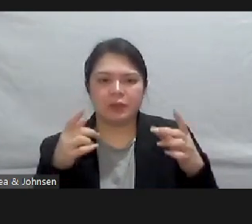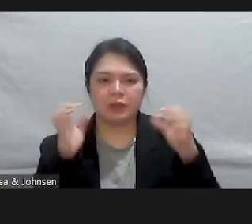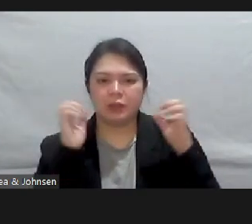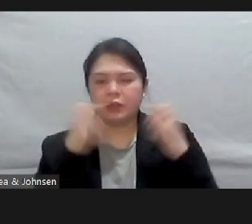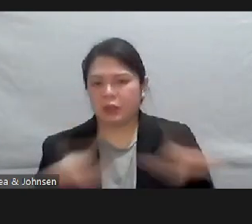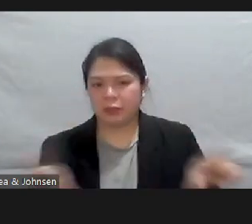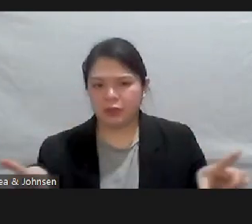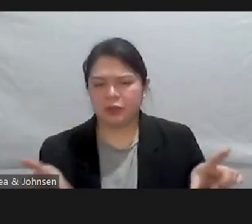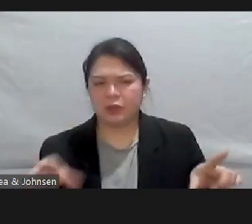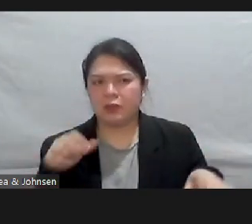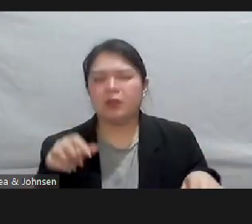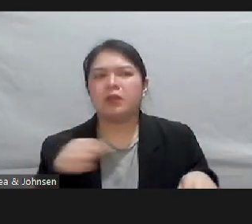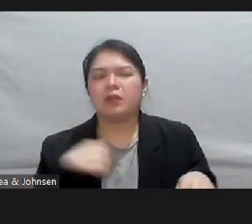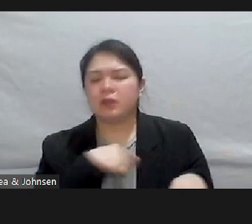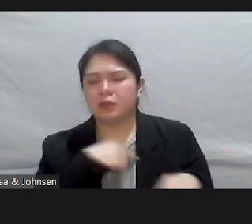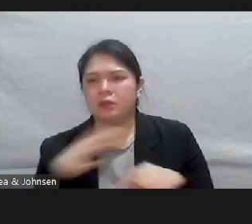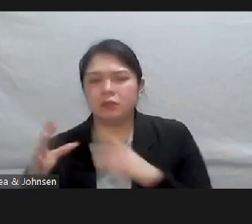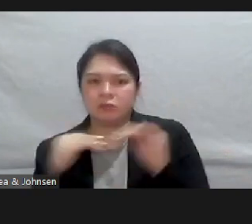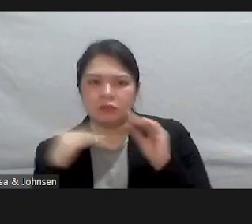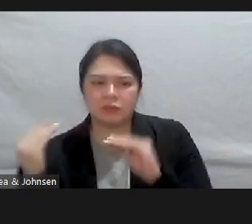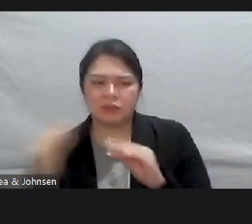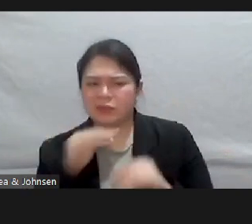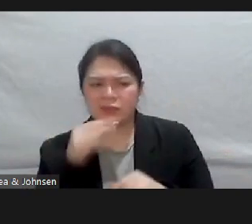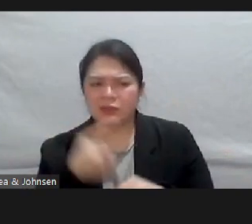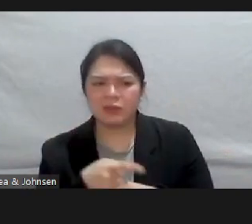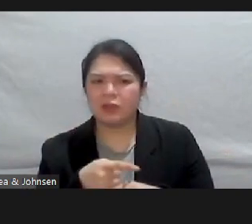isolated cases yung mga sinasabi ng mga